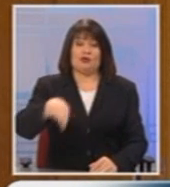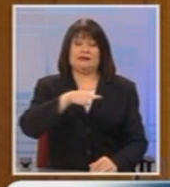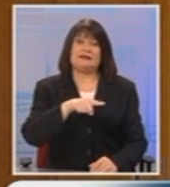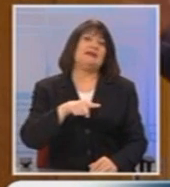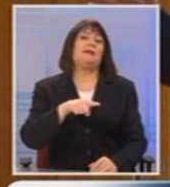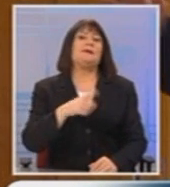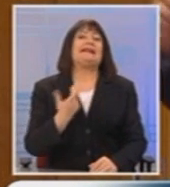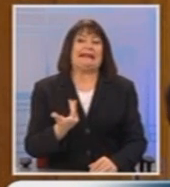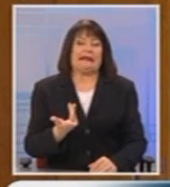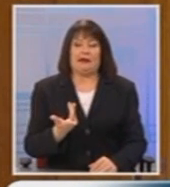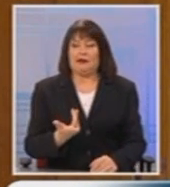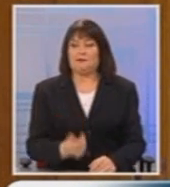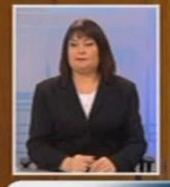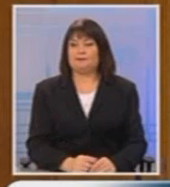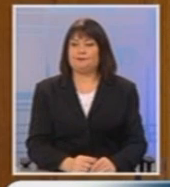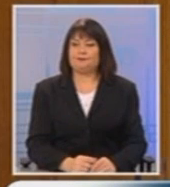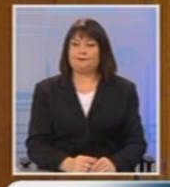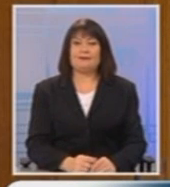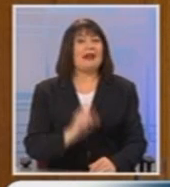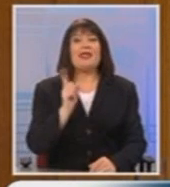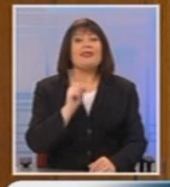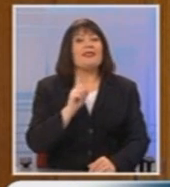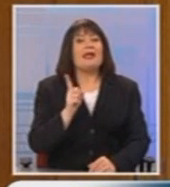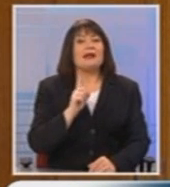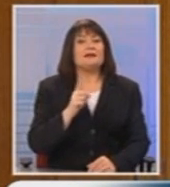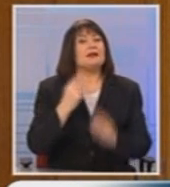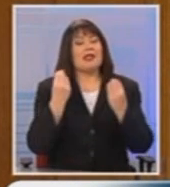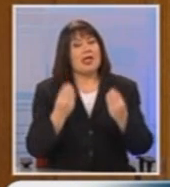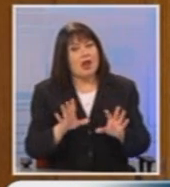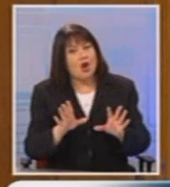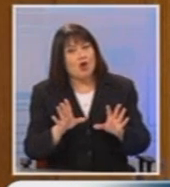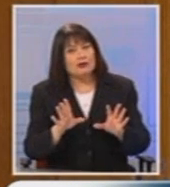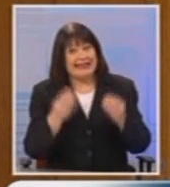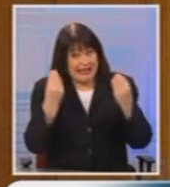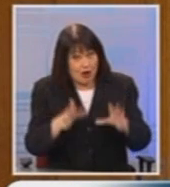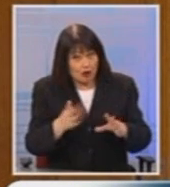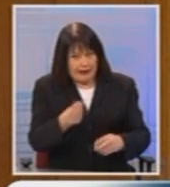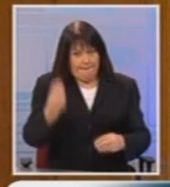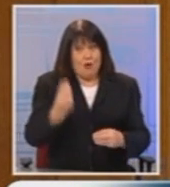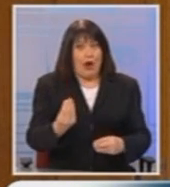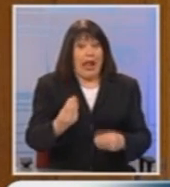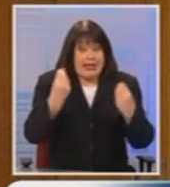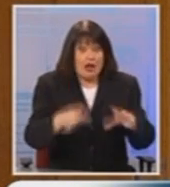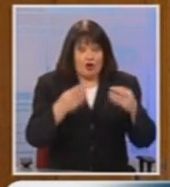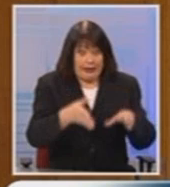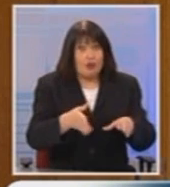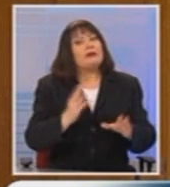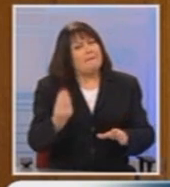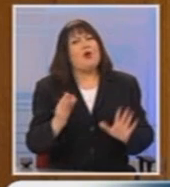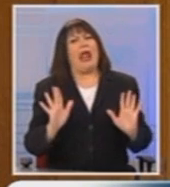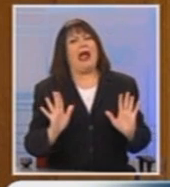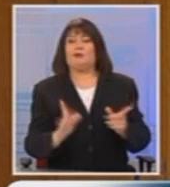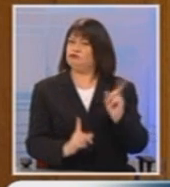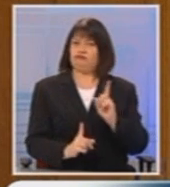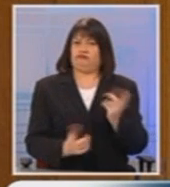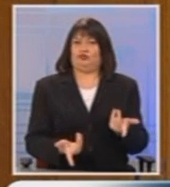αυτή, πιστεύω, πλην. Δεν ισχύει τόσο χειρότερα, τόσο καλύτερα. Ούτε